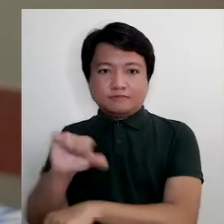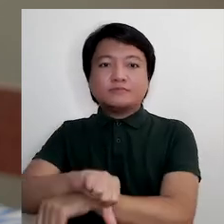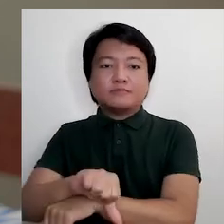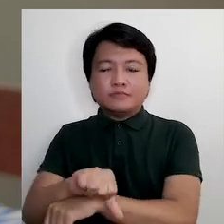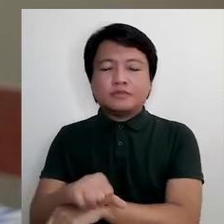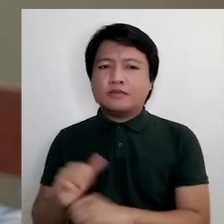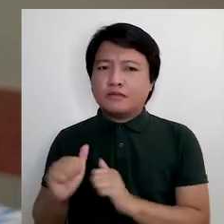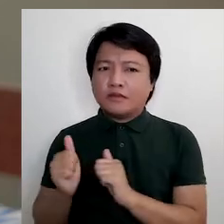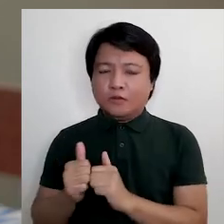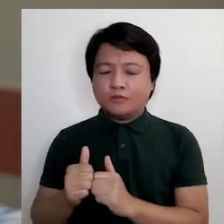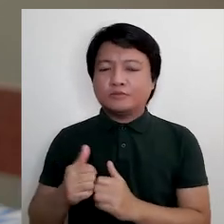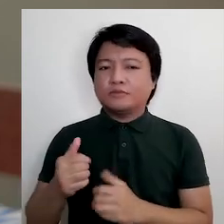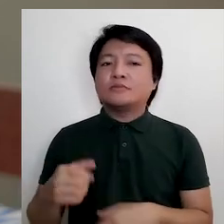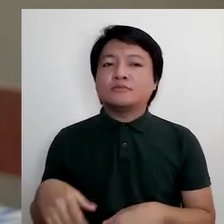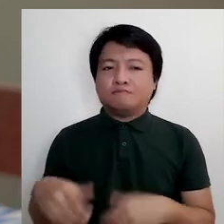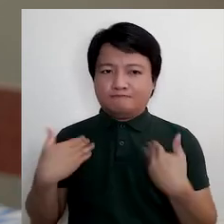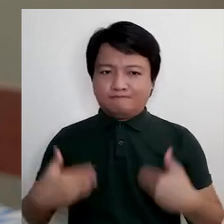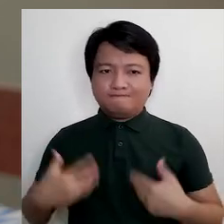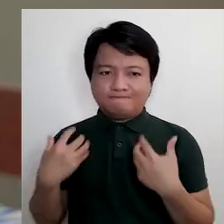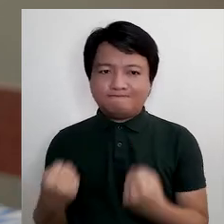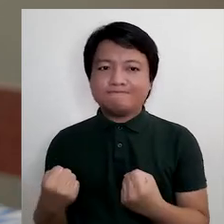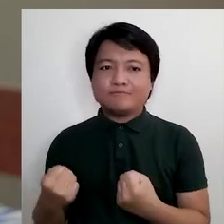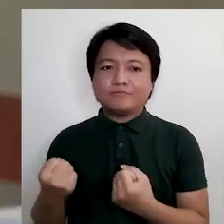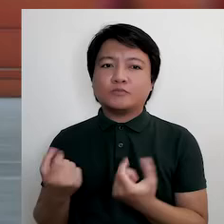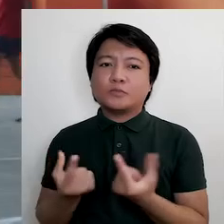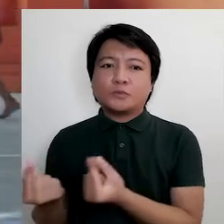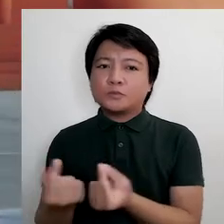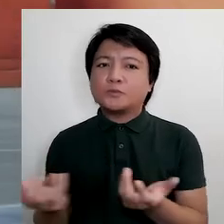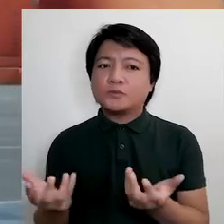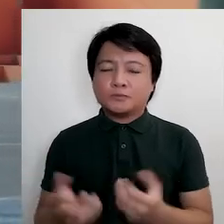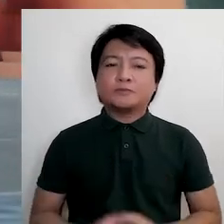magkaroon ng healthy lifestyle pagkatapos ng TB.